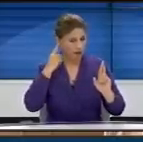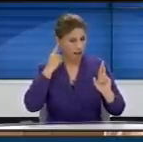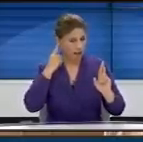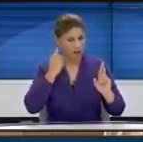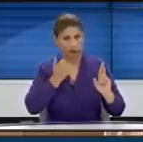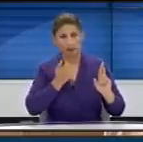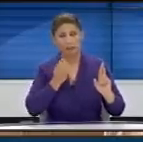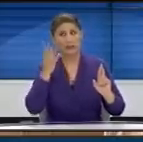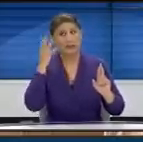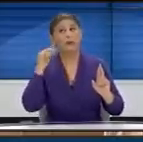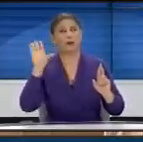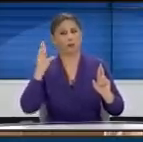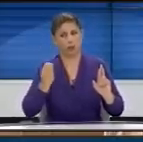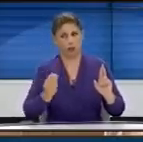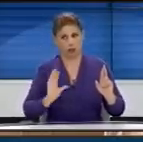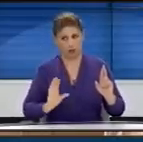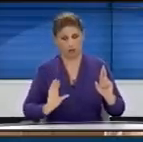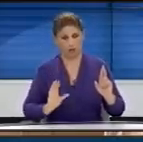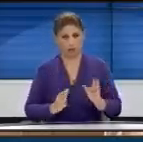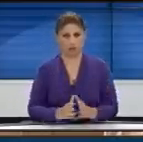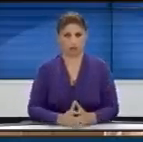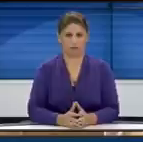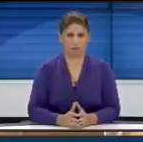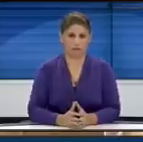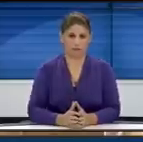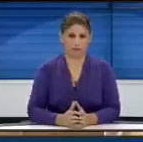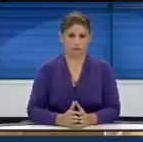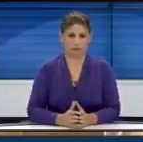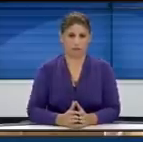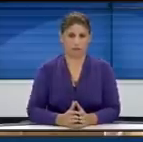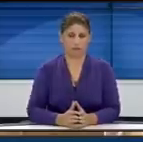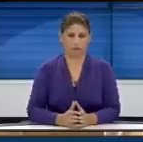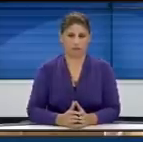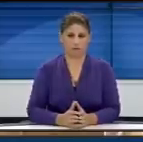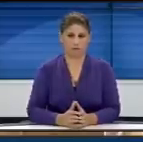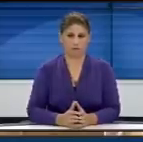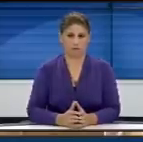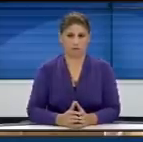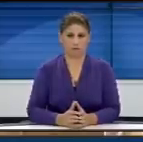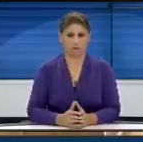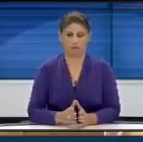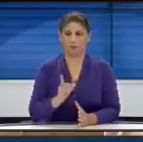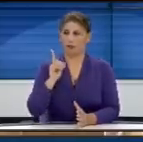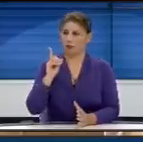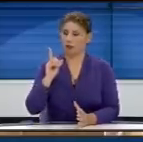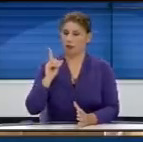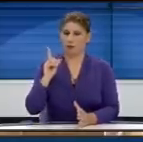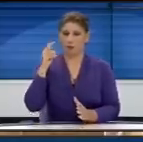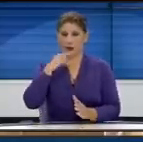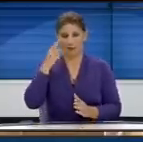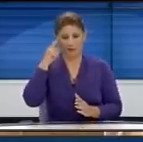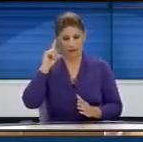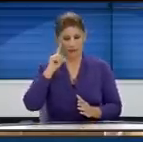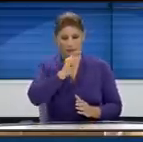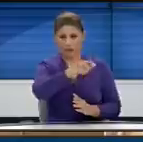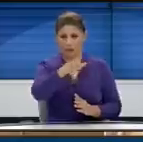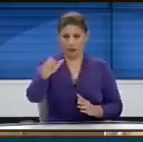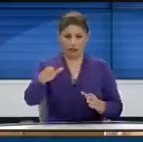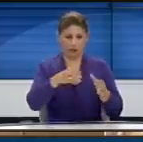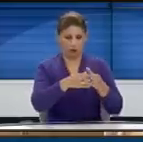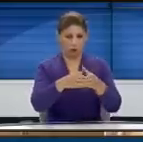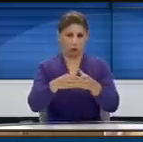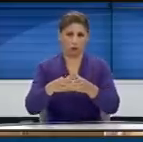γέλασαν. Ελπίζω πραγματικά. Κύριε Ναύαρχε, είναι δυνατόν. Ένας πλοίαρχος δεν μπορεί να ξέρει ανά πάσα στιγμή τι γίνεται σε κάθε